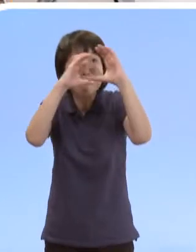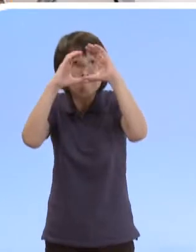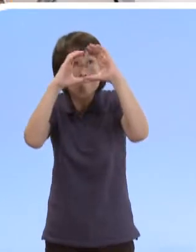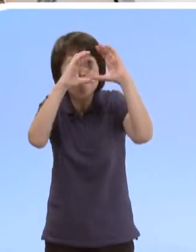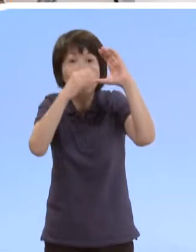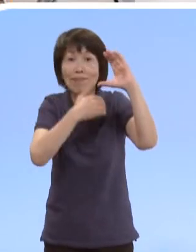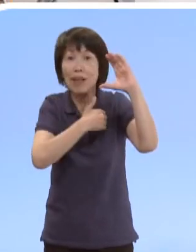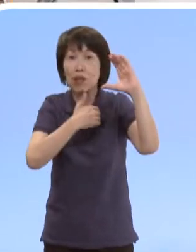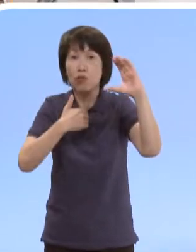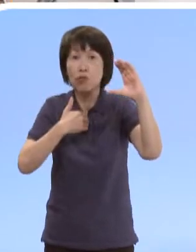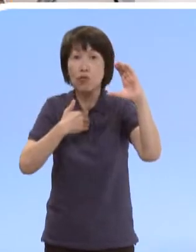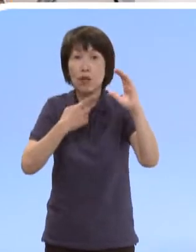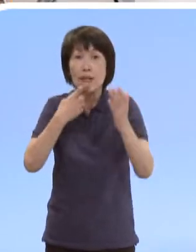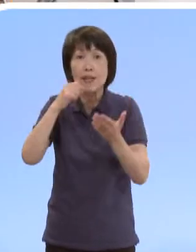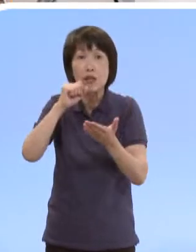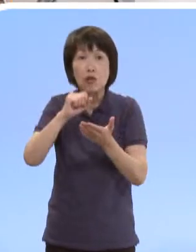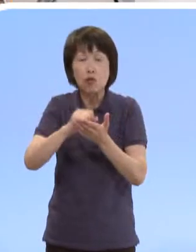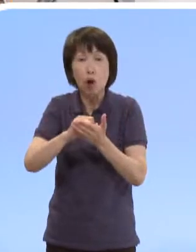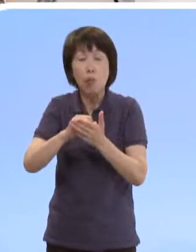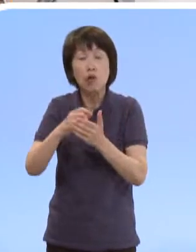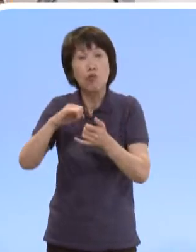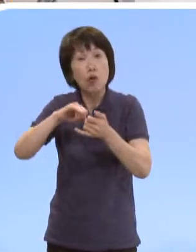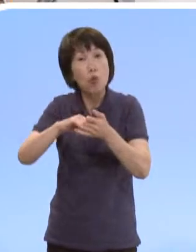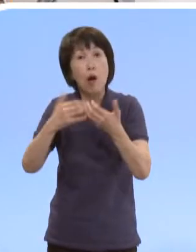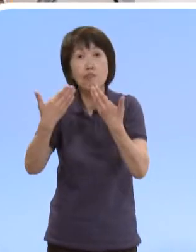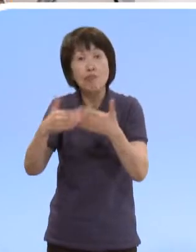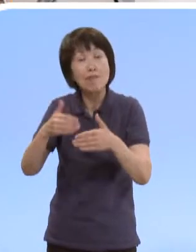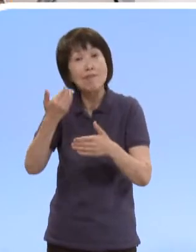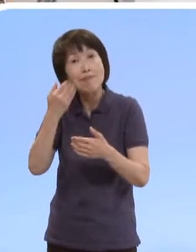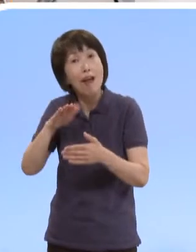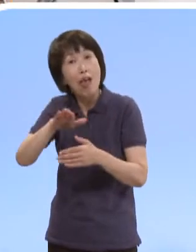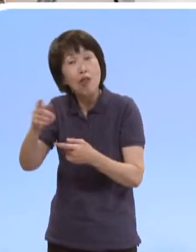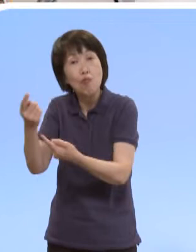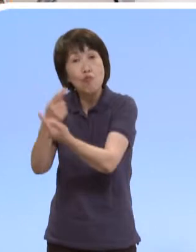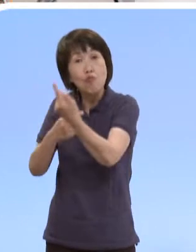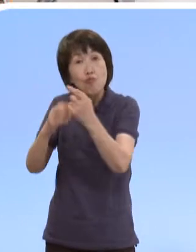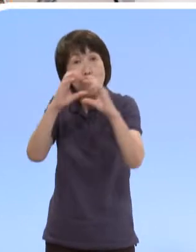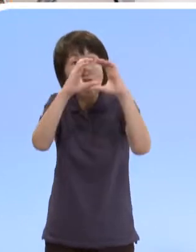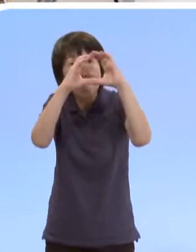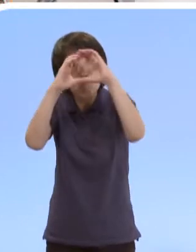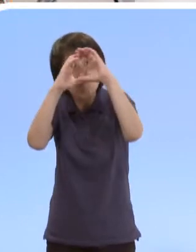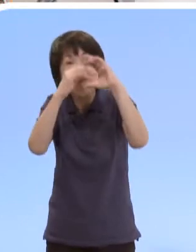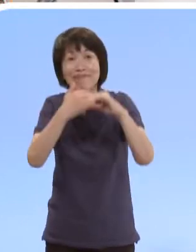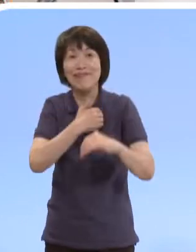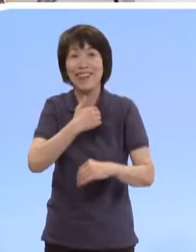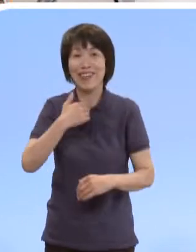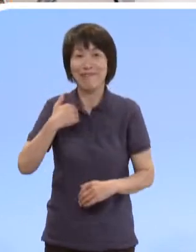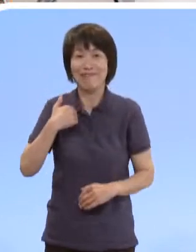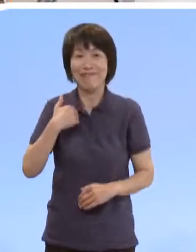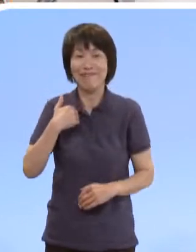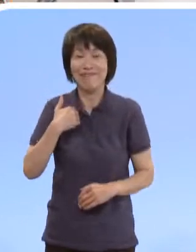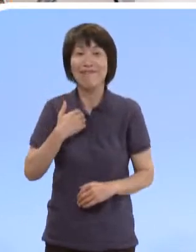には一般観望会があって予約なしで誰でも参加できるんです。